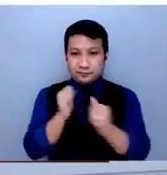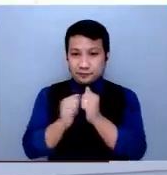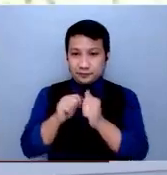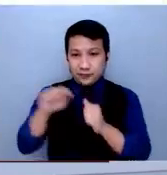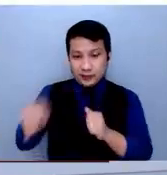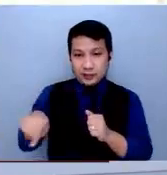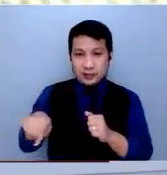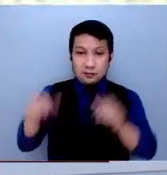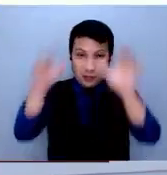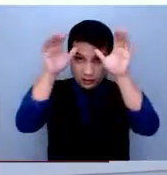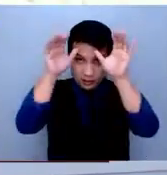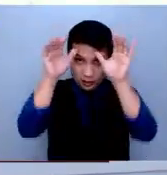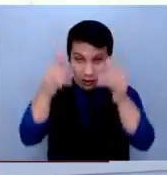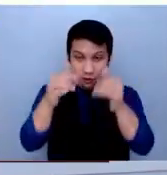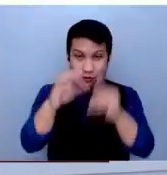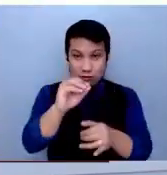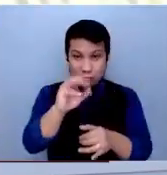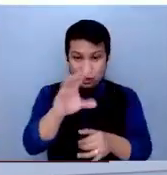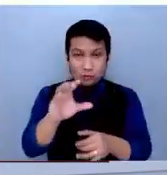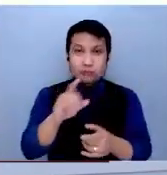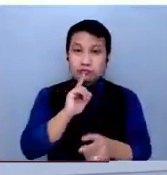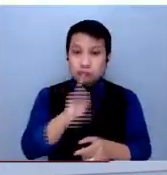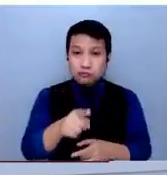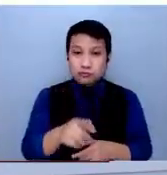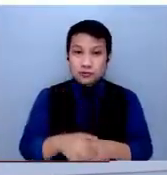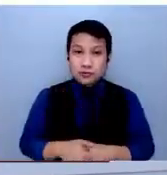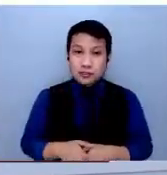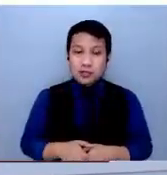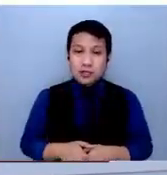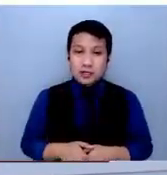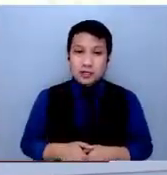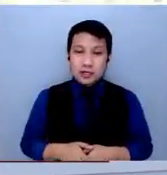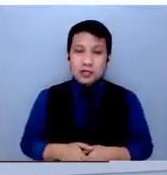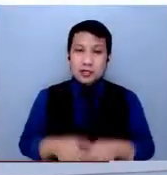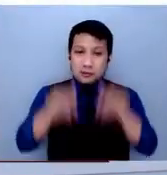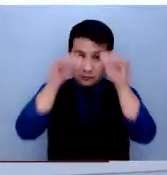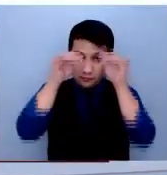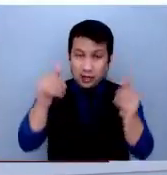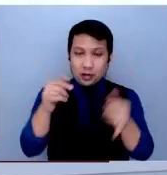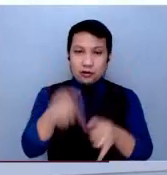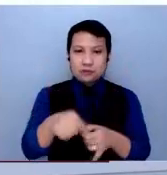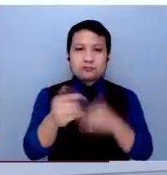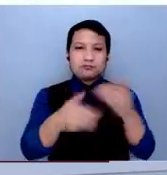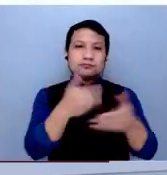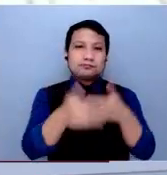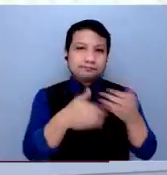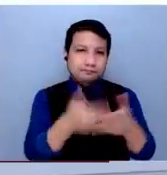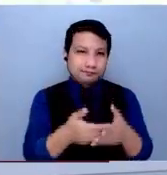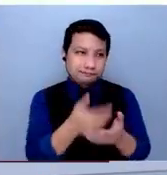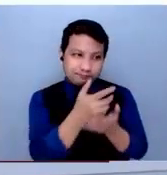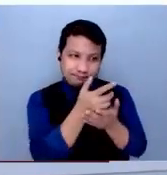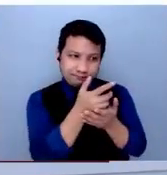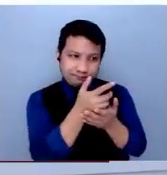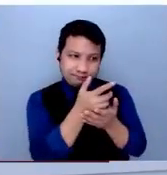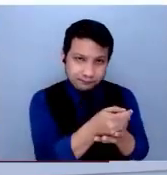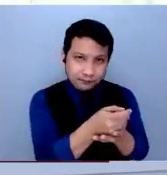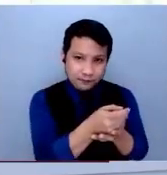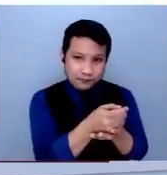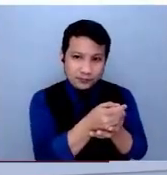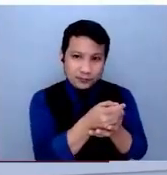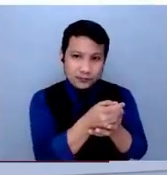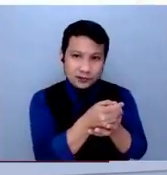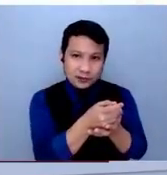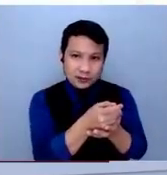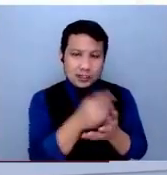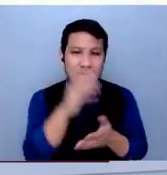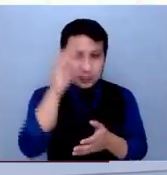ay cow o baka sa Tagalog. Unang ginamit ang salitang ito sa proseso ng pagturok sa tao ng doses ng cowpox na